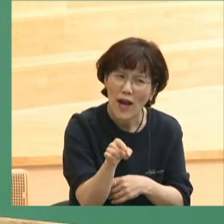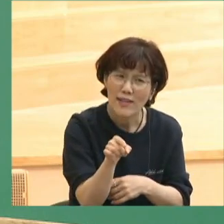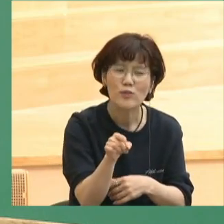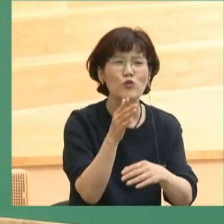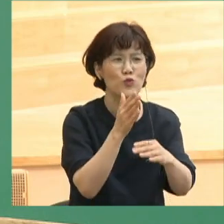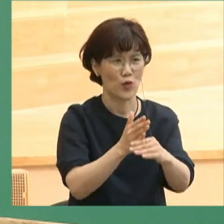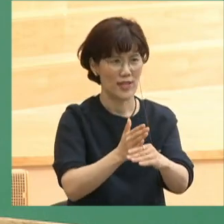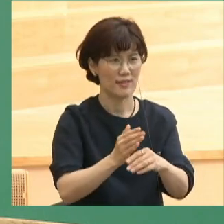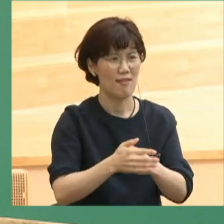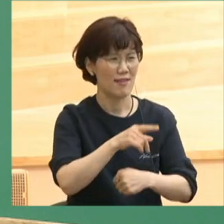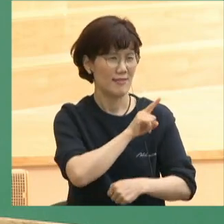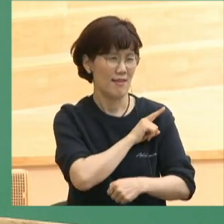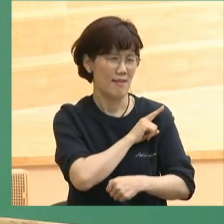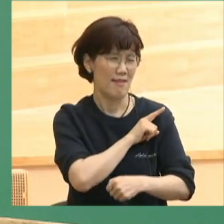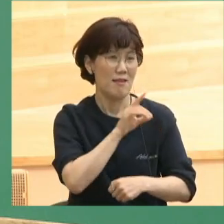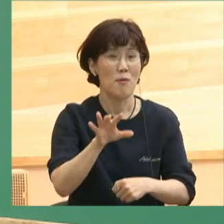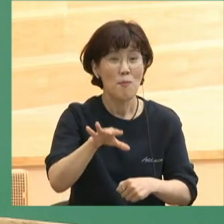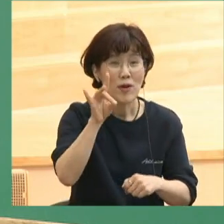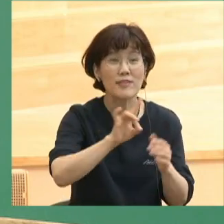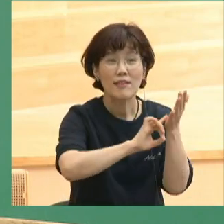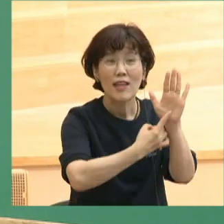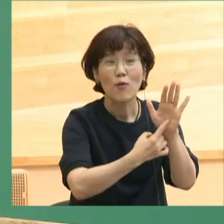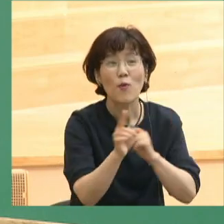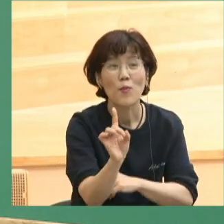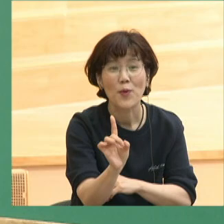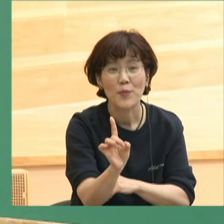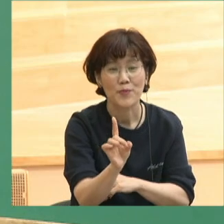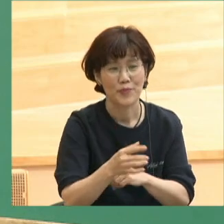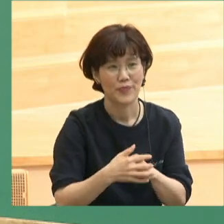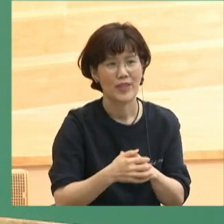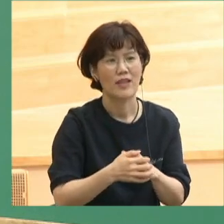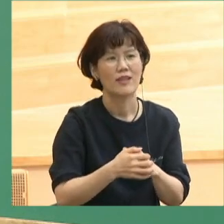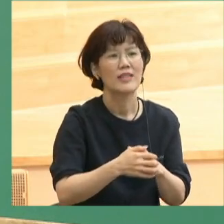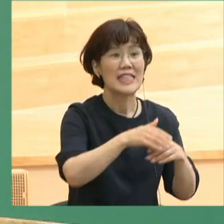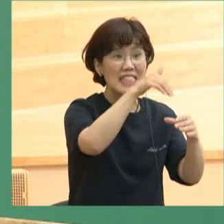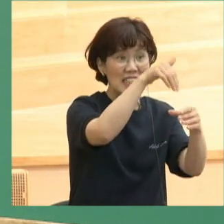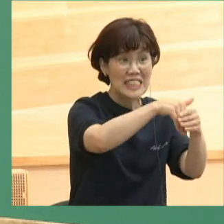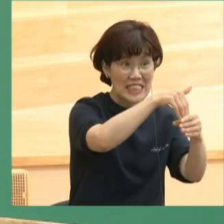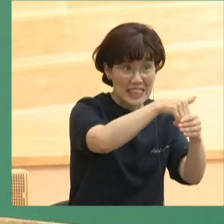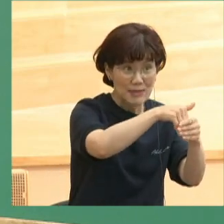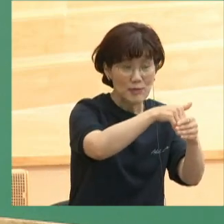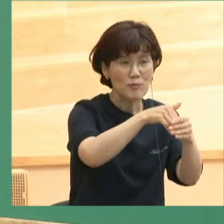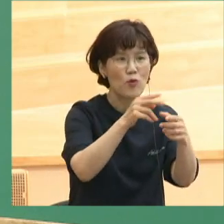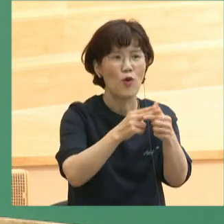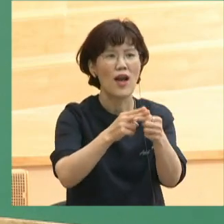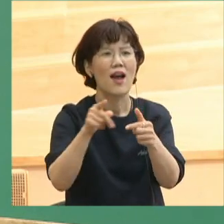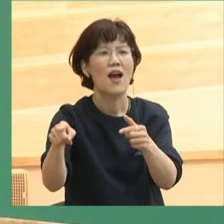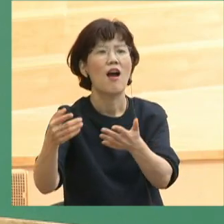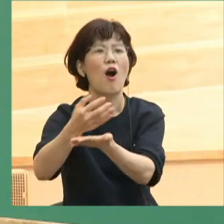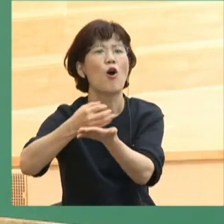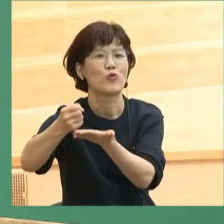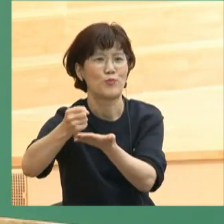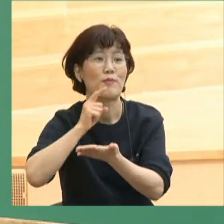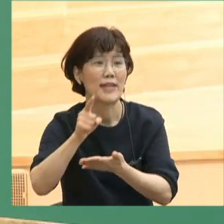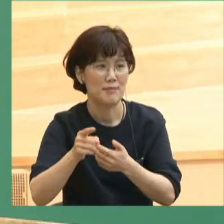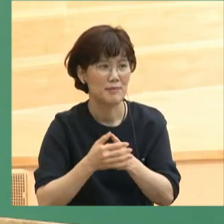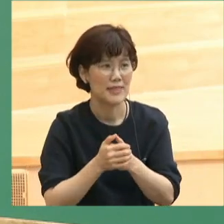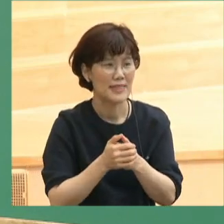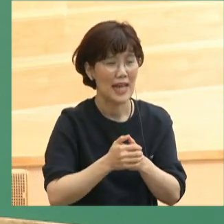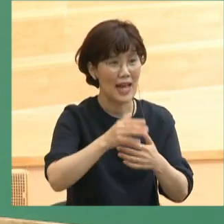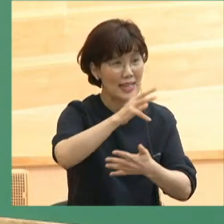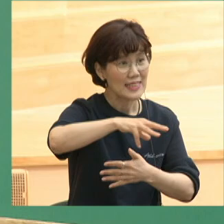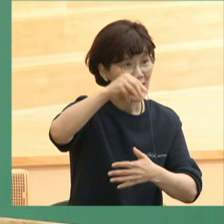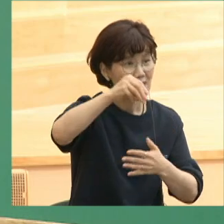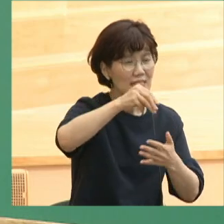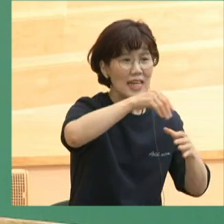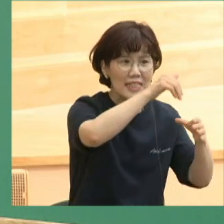중에 제일 먼저 언급된 게 뭐냐? 심음과 거둠인 거죠. 여러분 창세기의